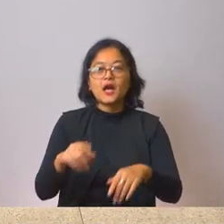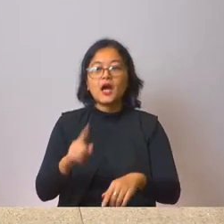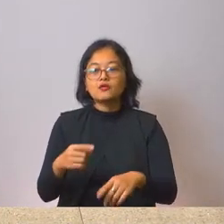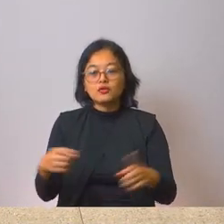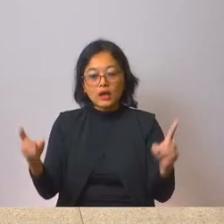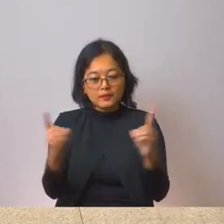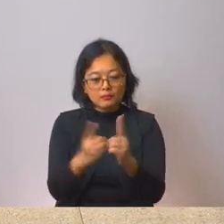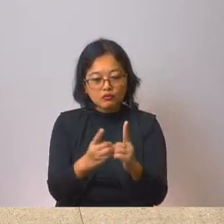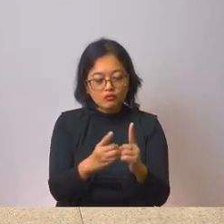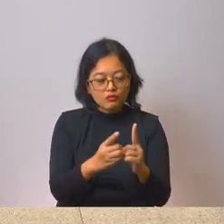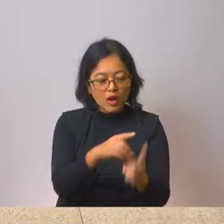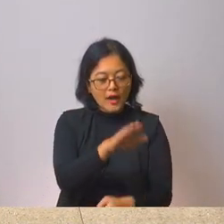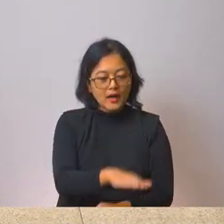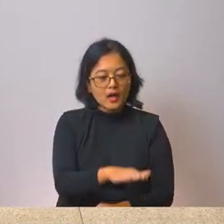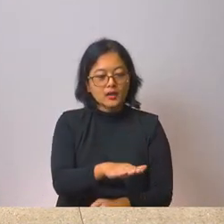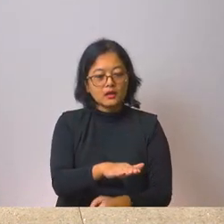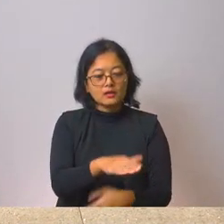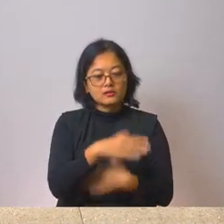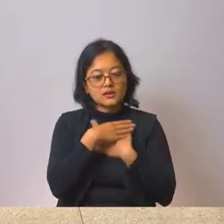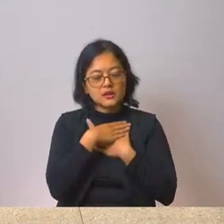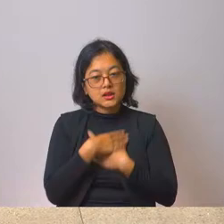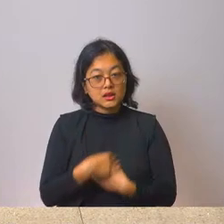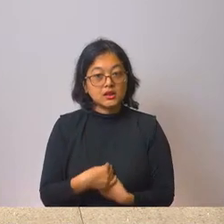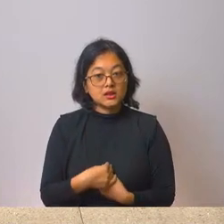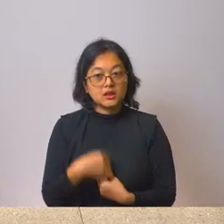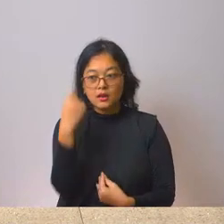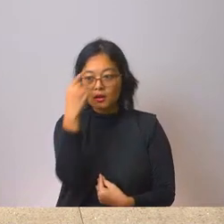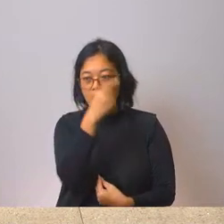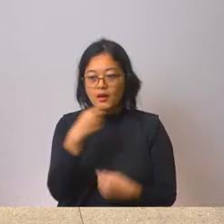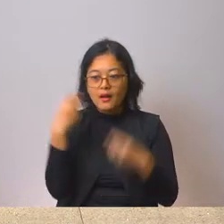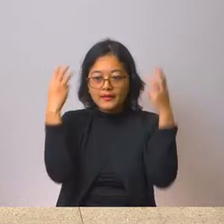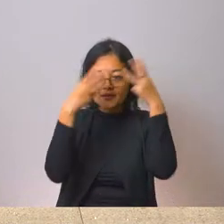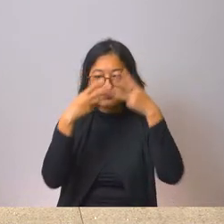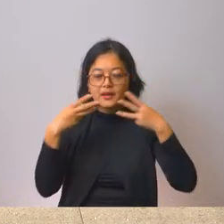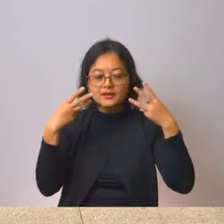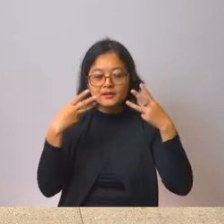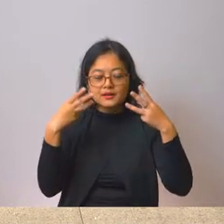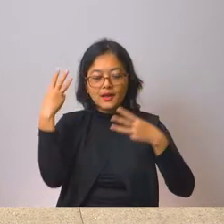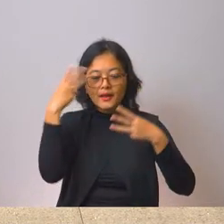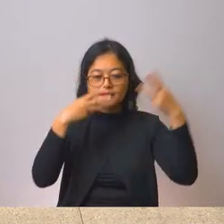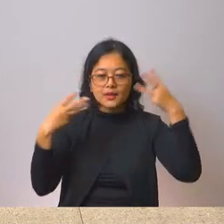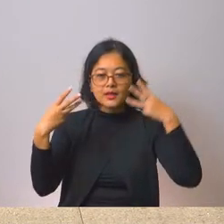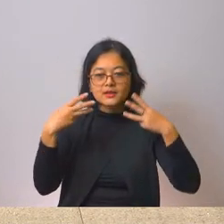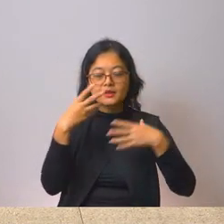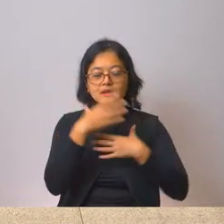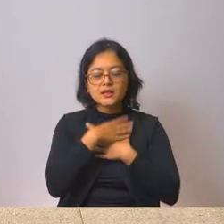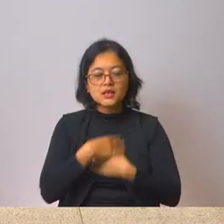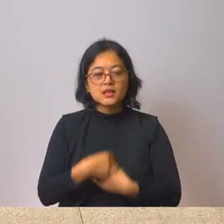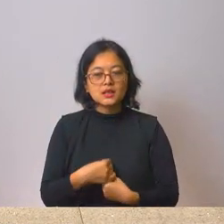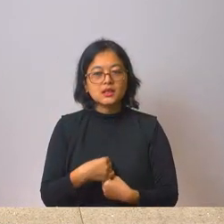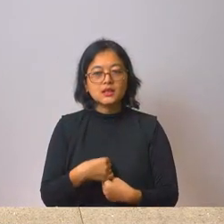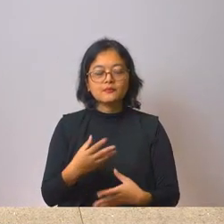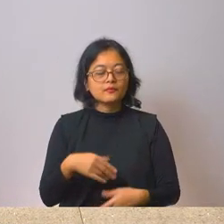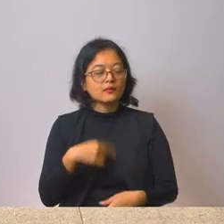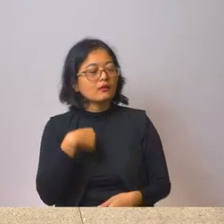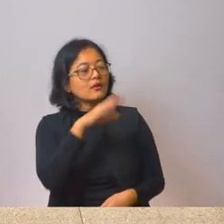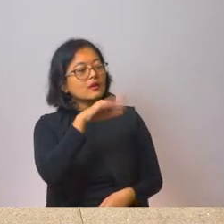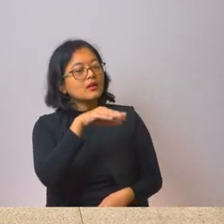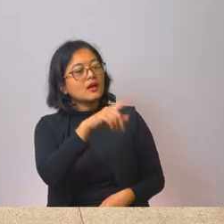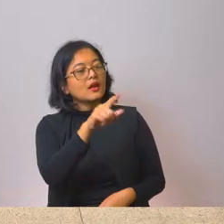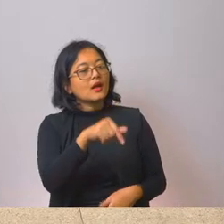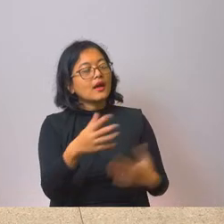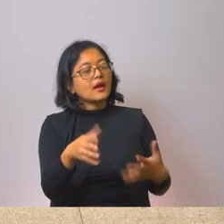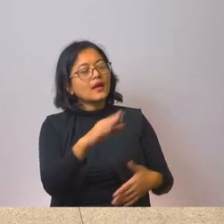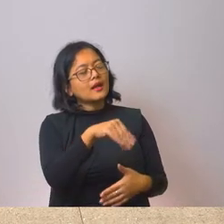Anaknya sedih, tetapi ketika ditanyakan kenapa kamu terlambat sekolah minggu dan kamu sedih, iya habis aku nungguin, aku